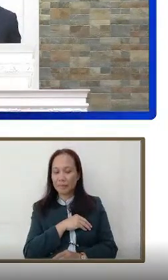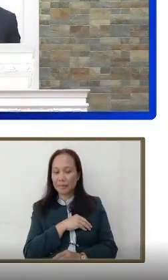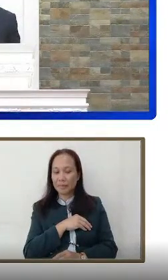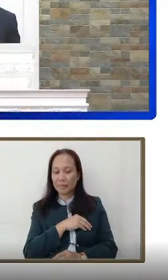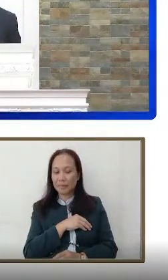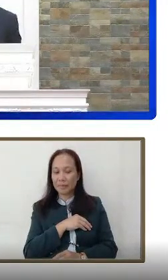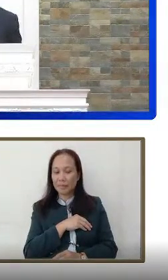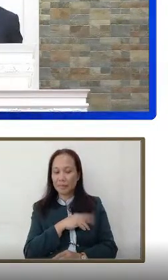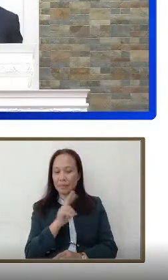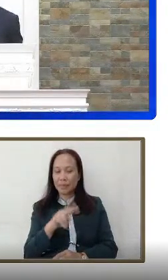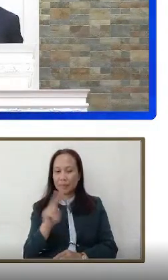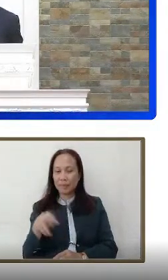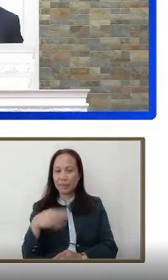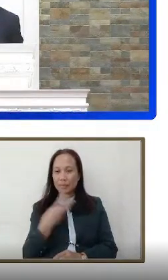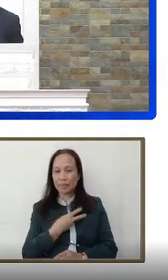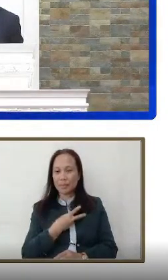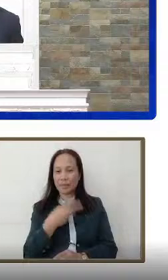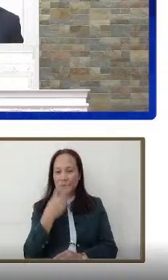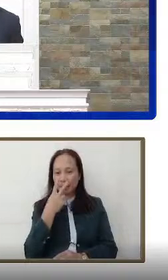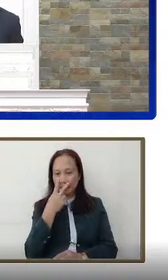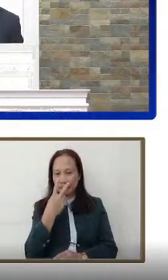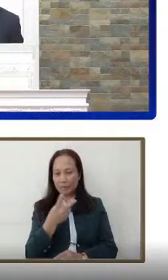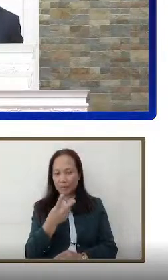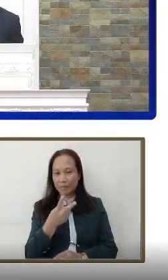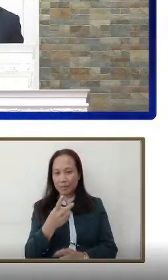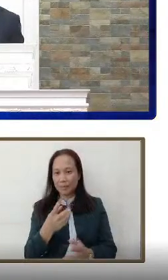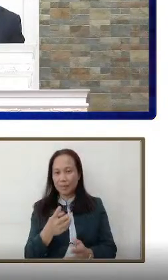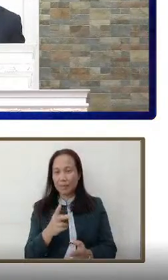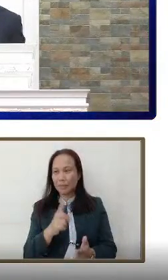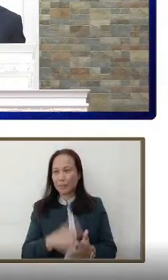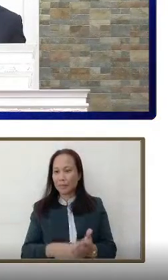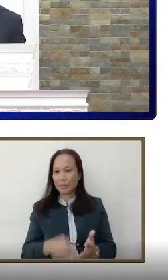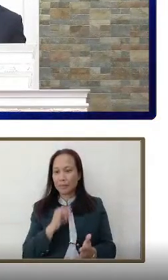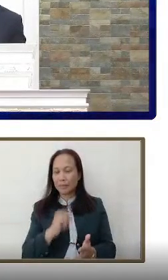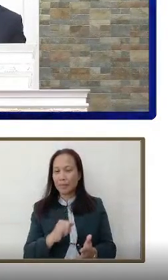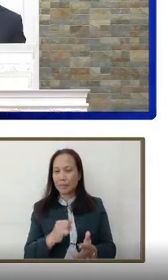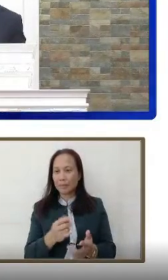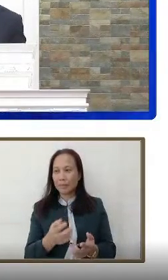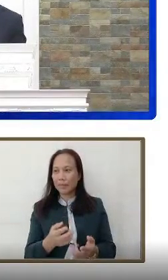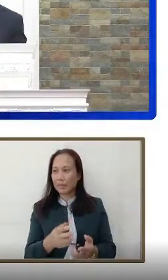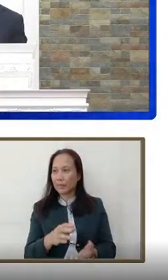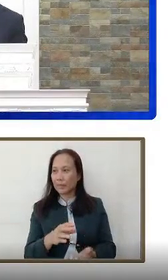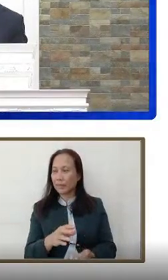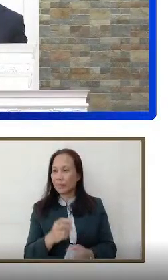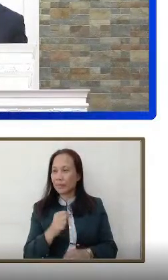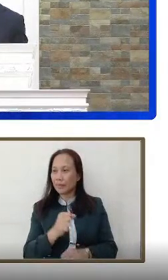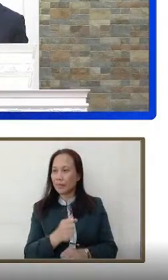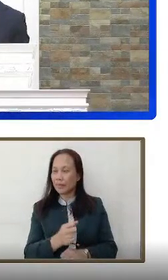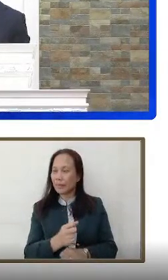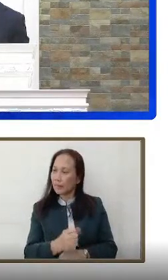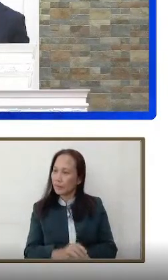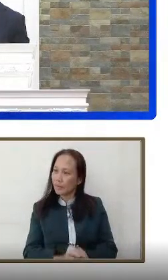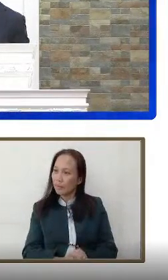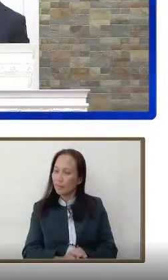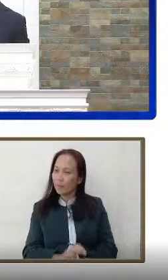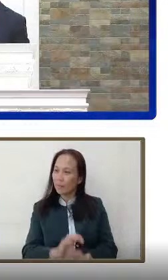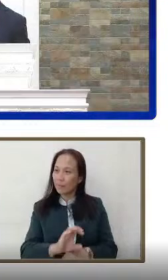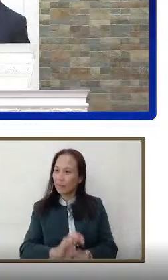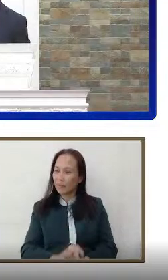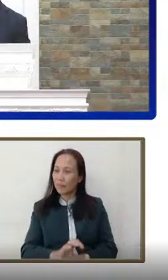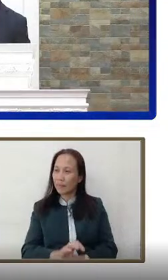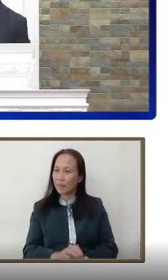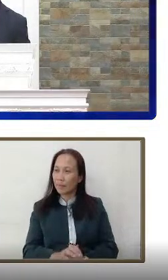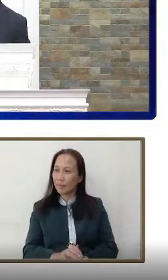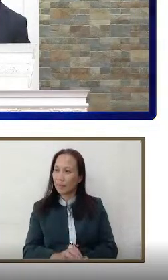mas lalo makikita niyo yung kalagayan ng mission. Napakaganda po niyan. Okay? At yan, kung kayong gusto niyo